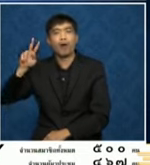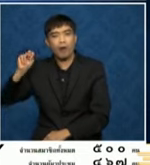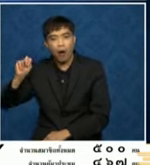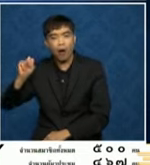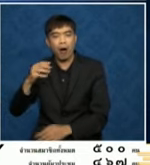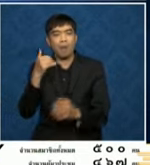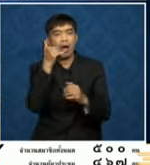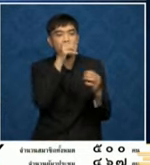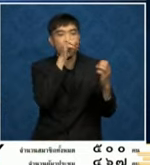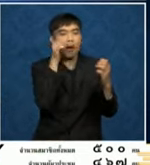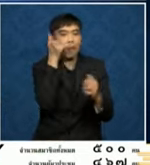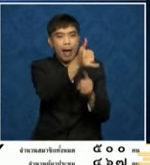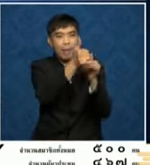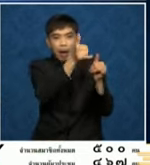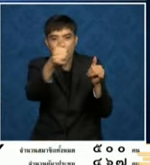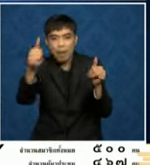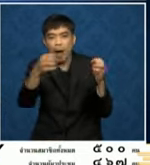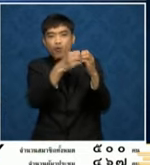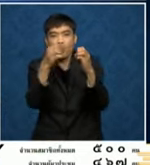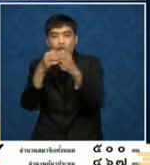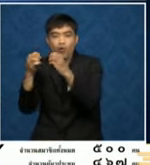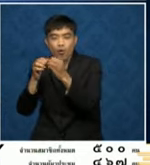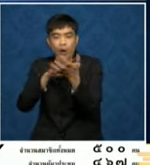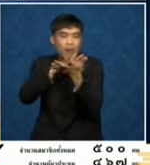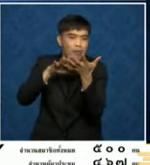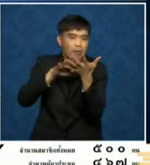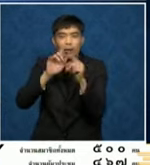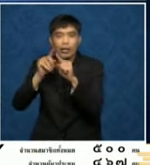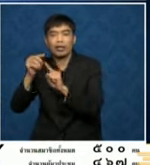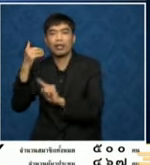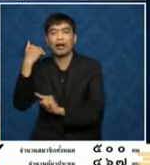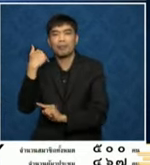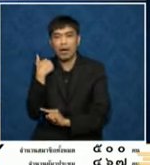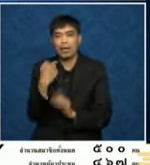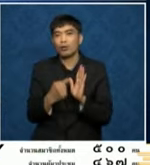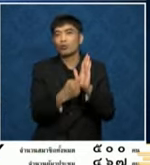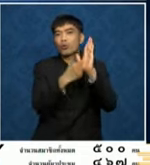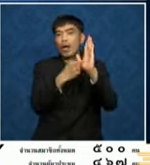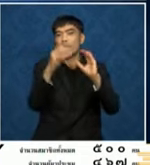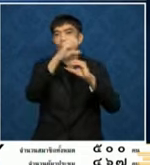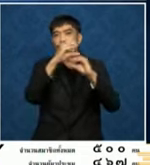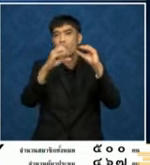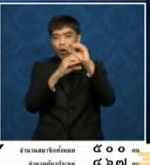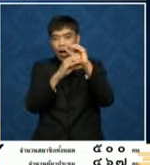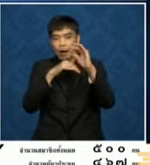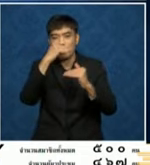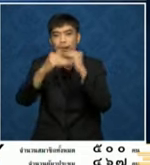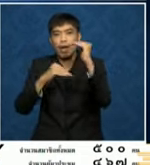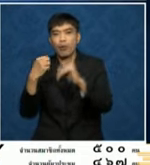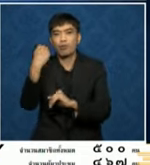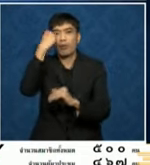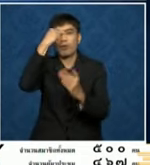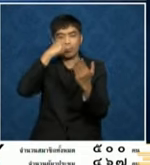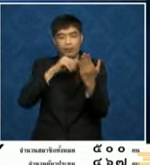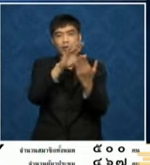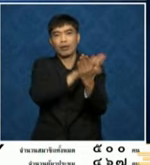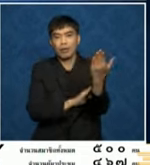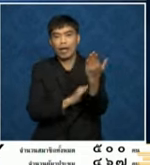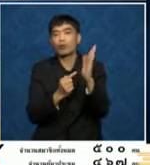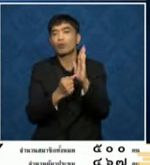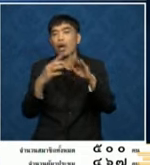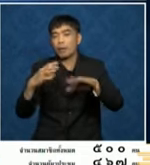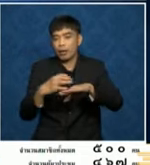การดำเนินงานของหน่วยงานเหล่านั้นโดยเฉพาะงบประมาณในส่วนโครงการการพัฒนาความมั่นคงภายในประเทศในส่วนของการพัฒนาการเมือง